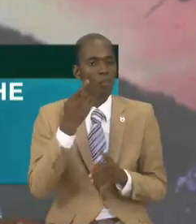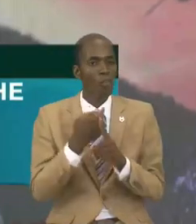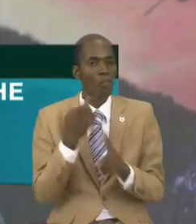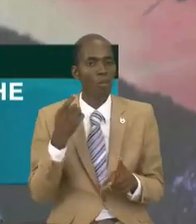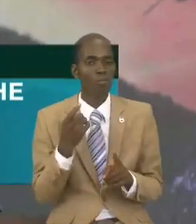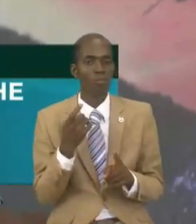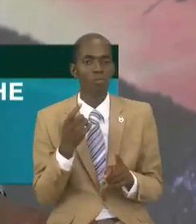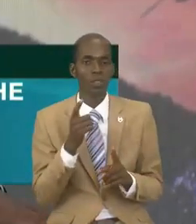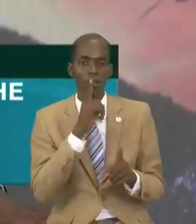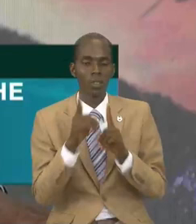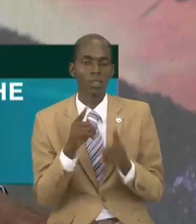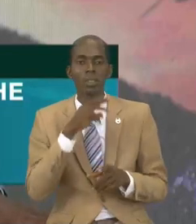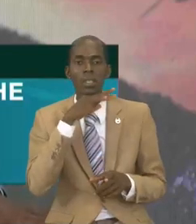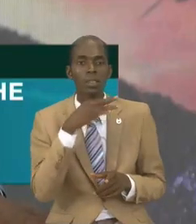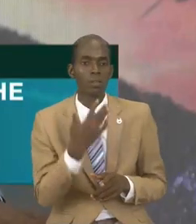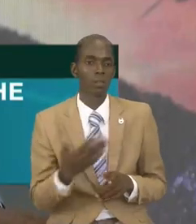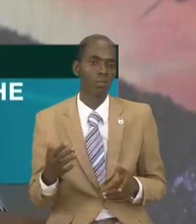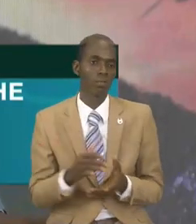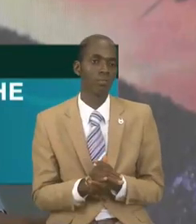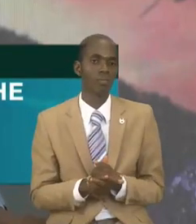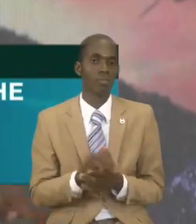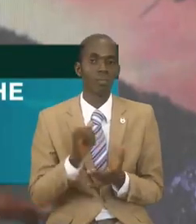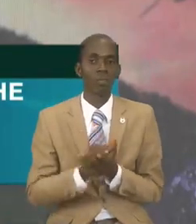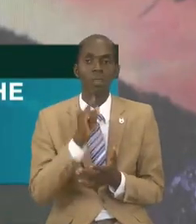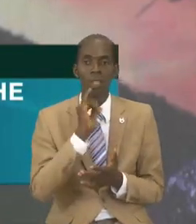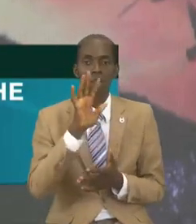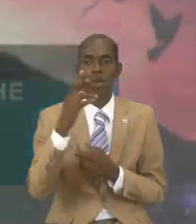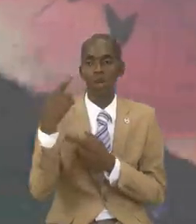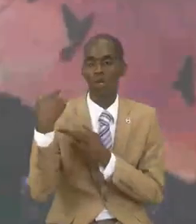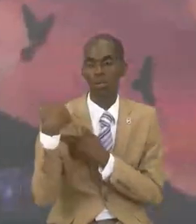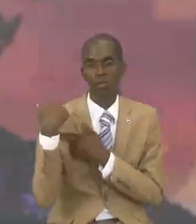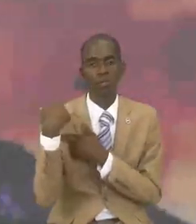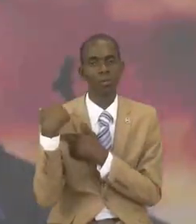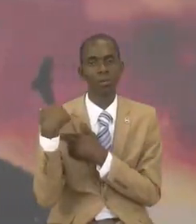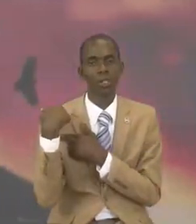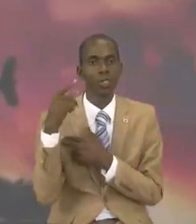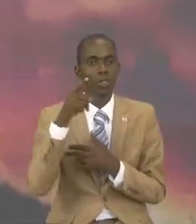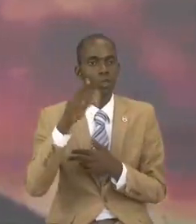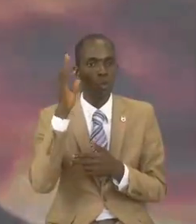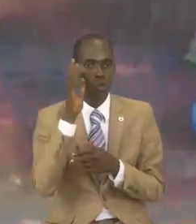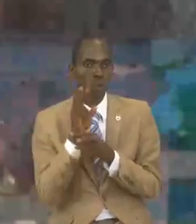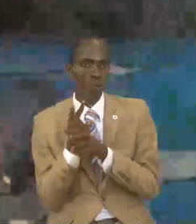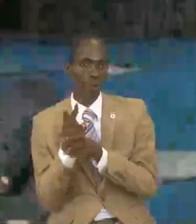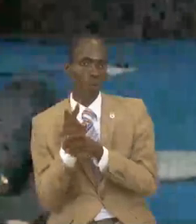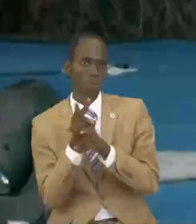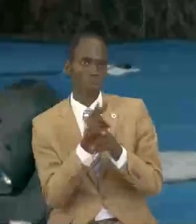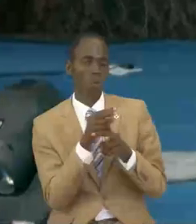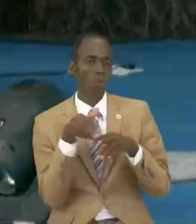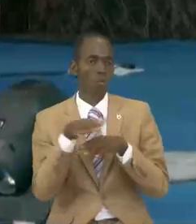des paroles trompeuses. C'est votre responsabilité. Tu veilles sur ta